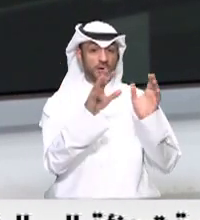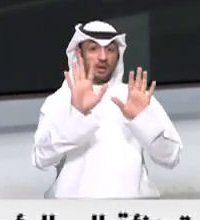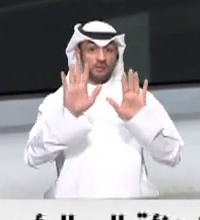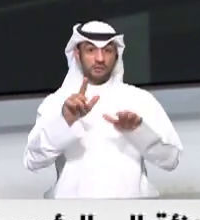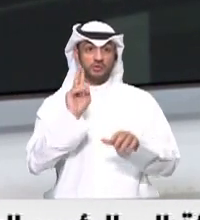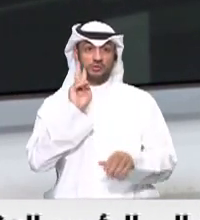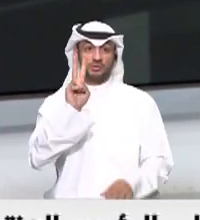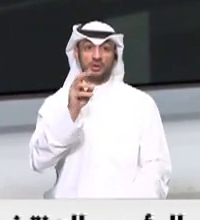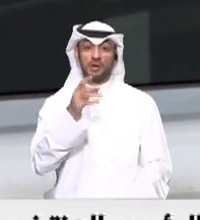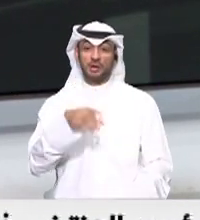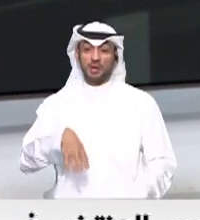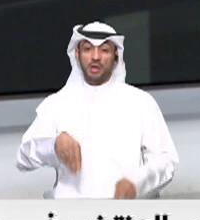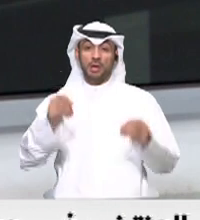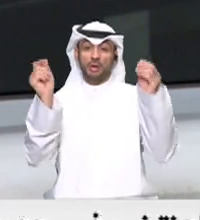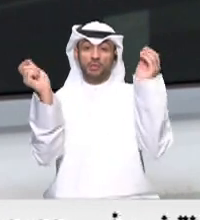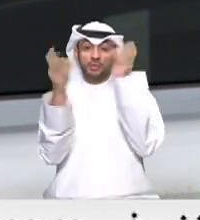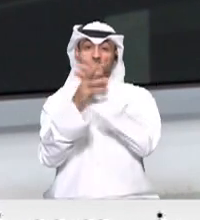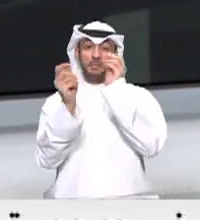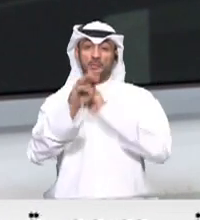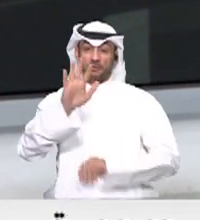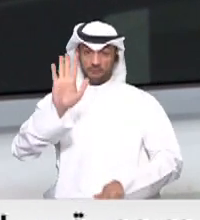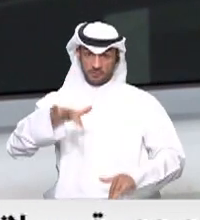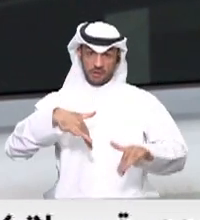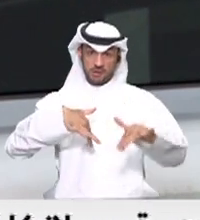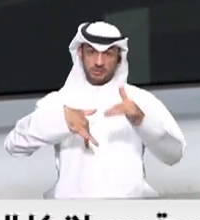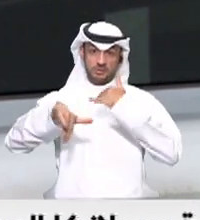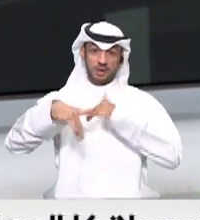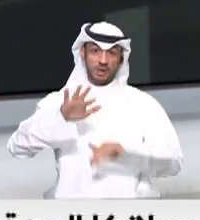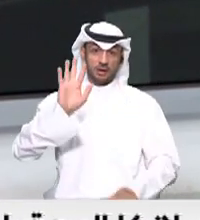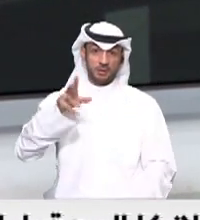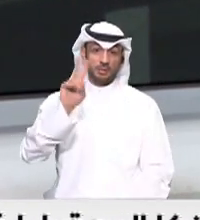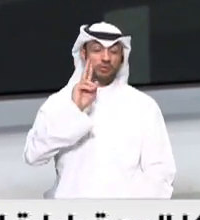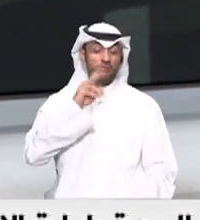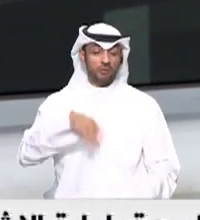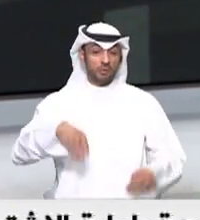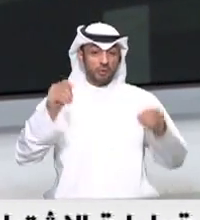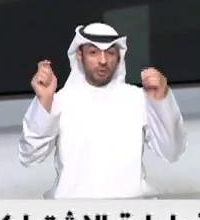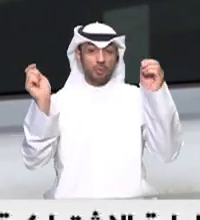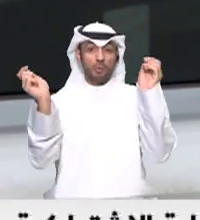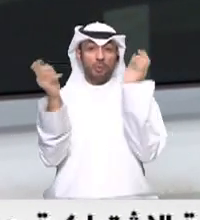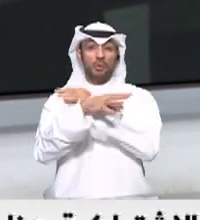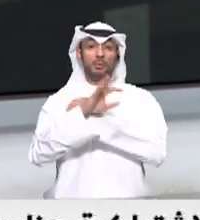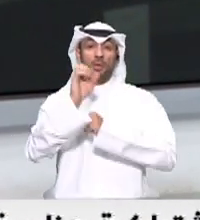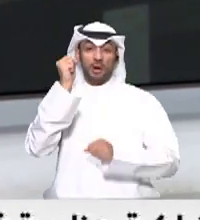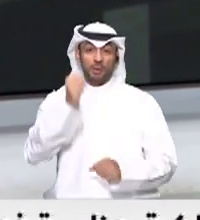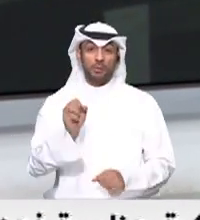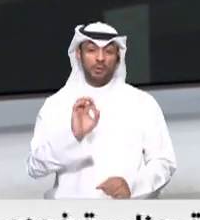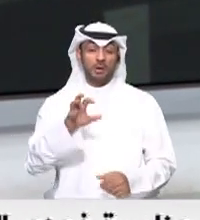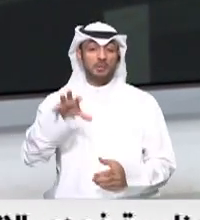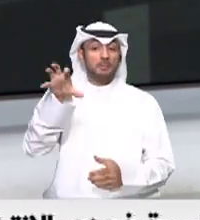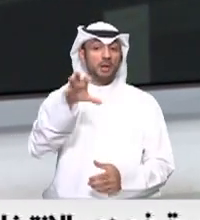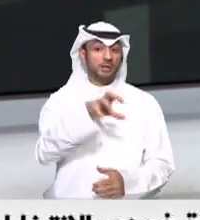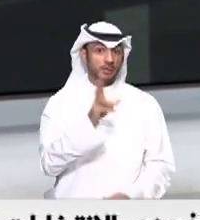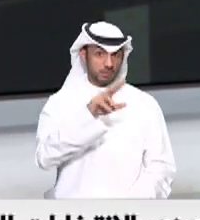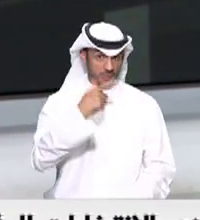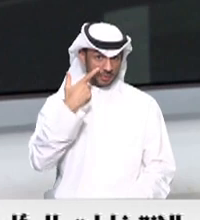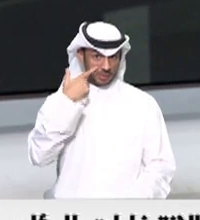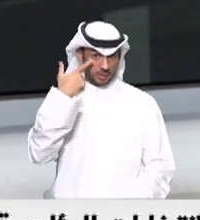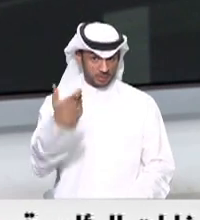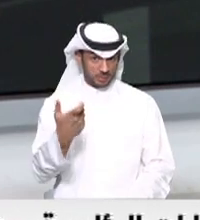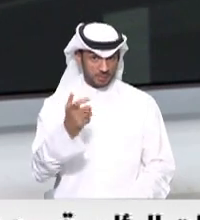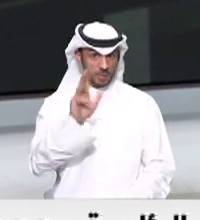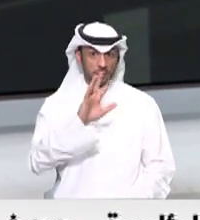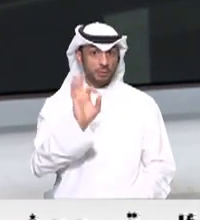فرص لتشكل الرمال الزاحفه على الطرق السريعه خارج المدينه وغبار مثار قد تتاثر في بعض المناطق السكنيه ديروا بالكم ابتداء من يوم